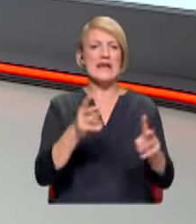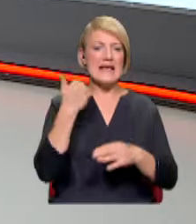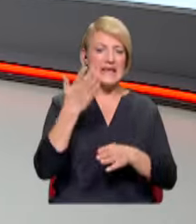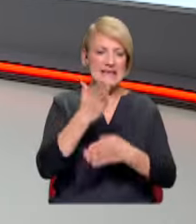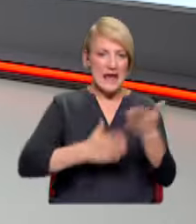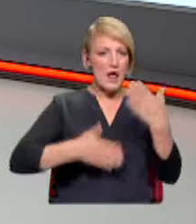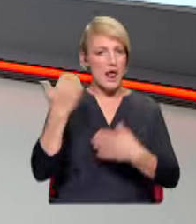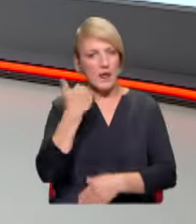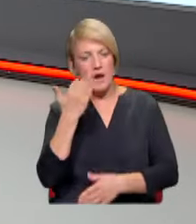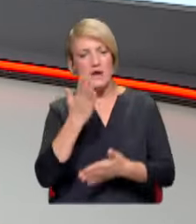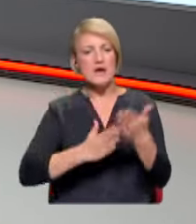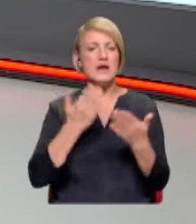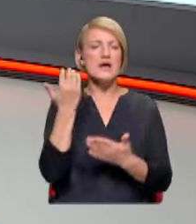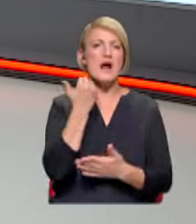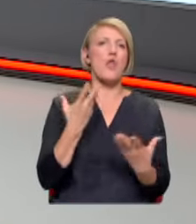Yarısı